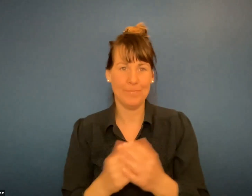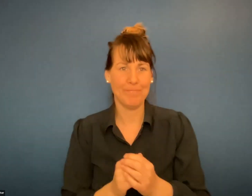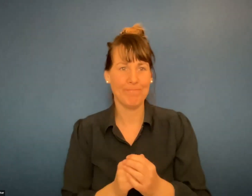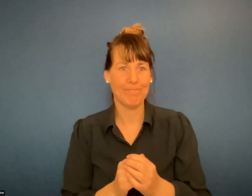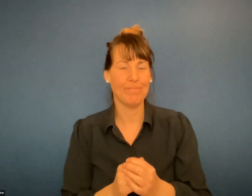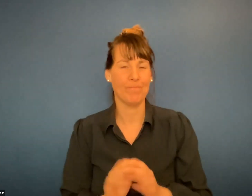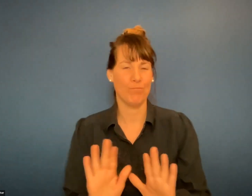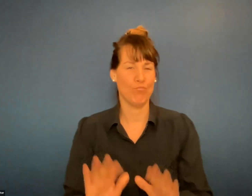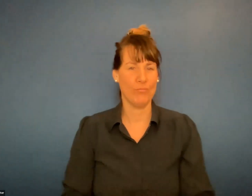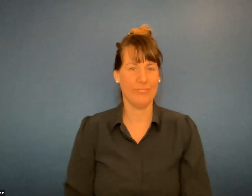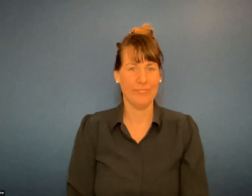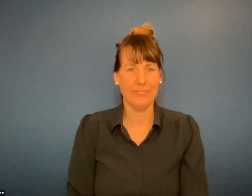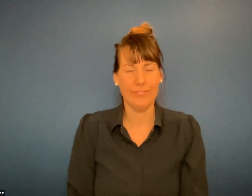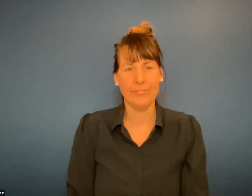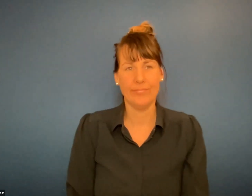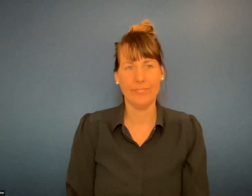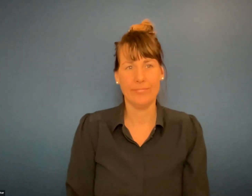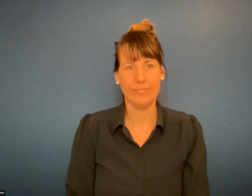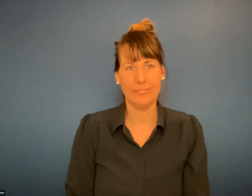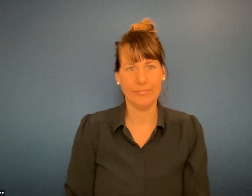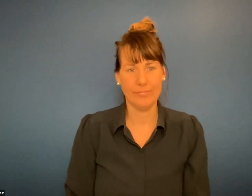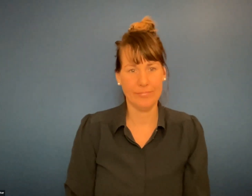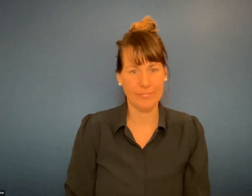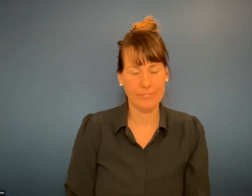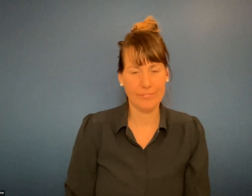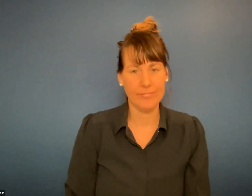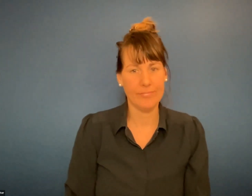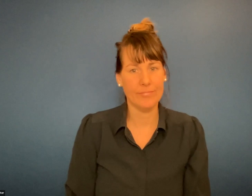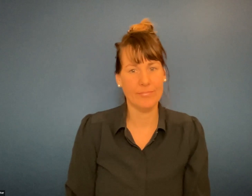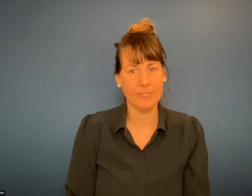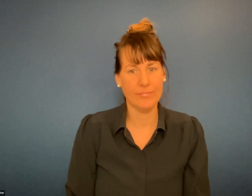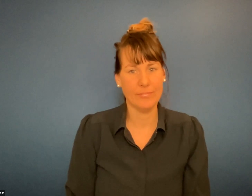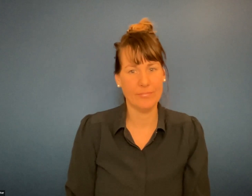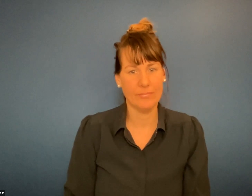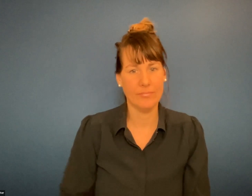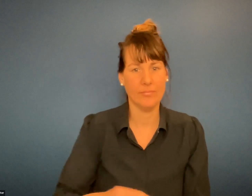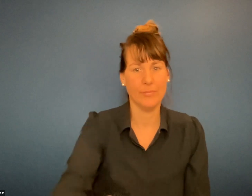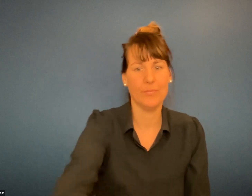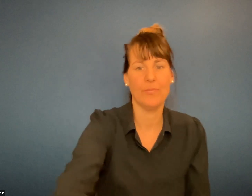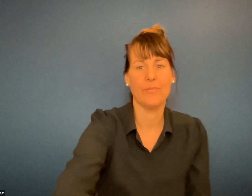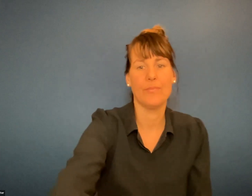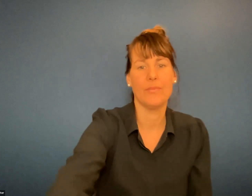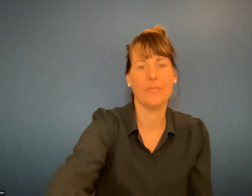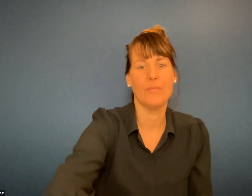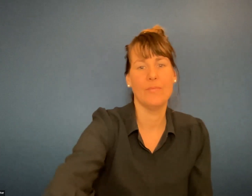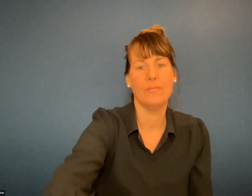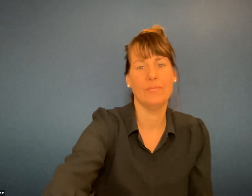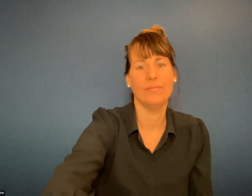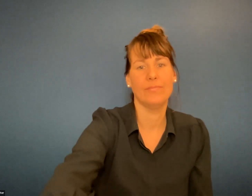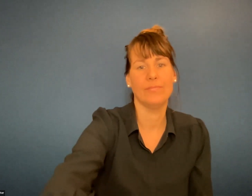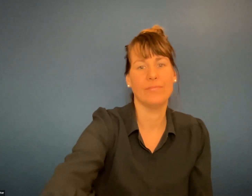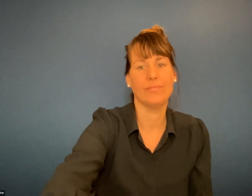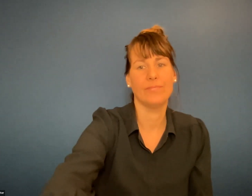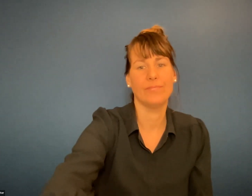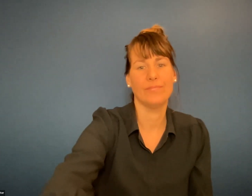est généralement très réduite en fonction de la pauvreté de la plupart d'entre elles, en particulier dans les pays